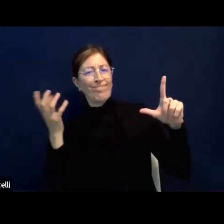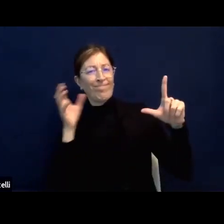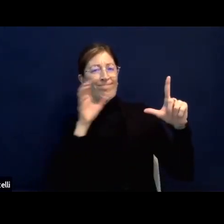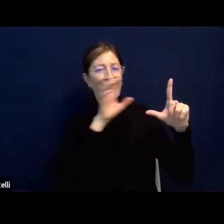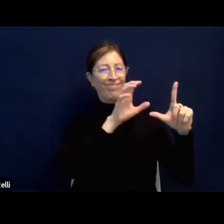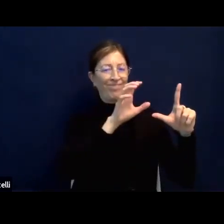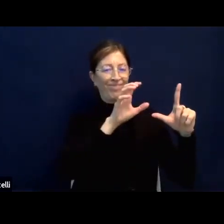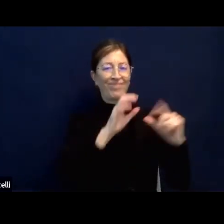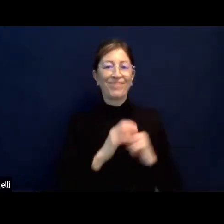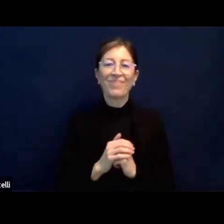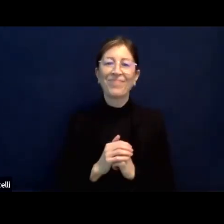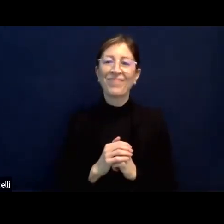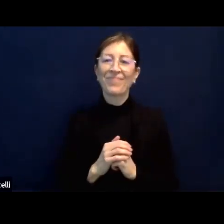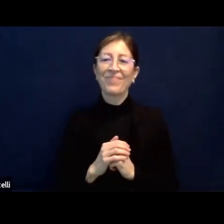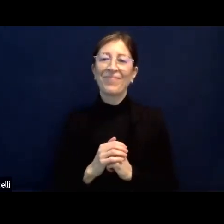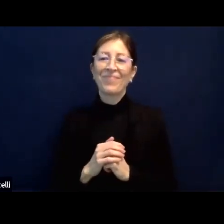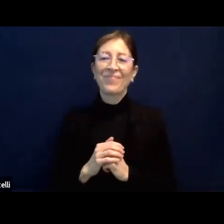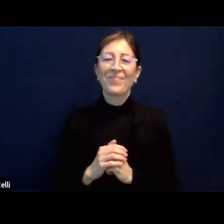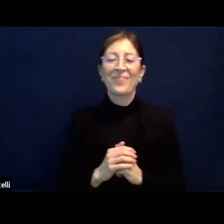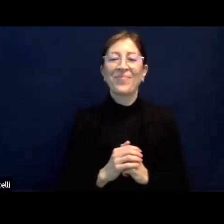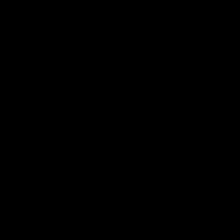Allora, ecco qua.